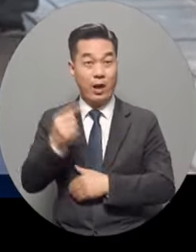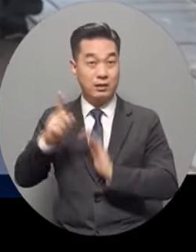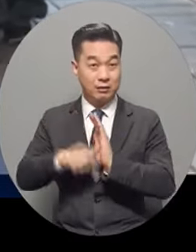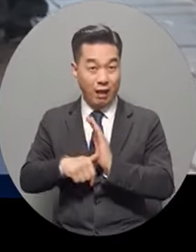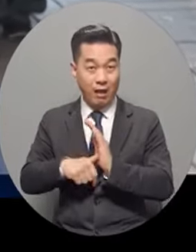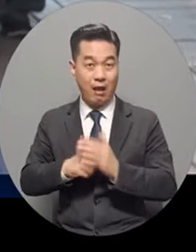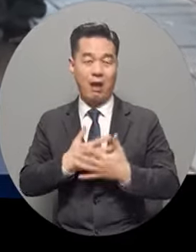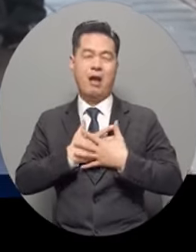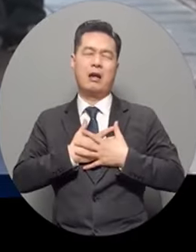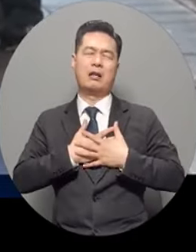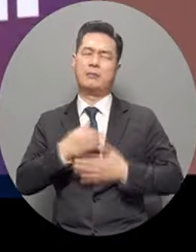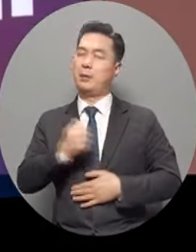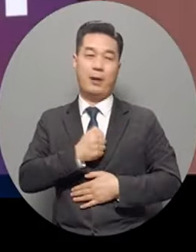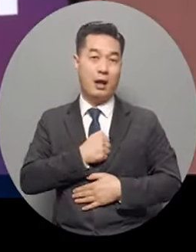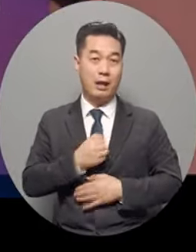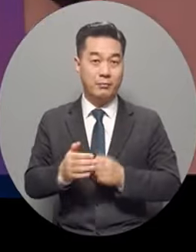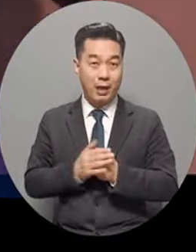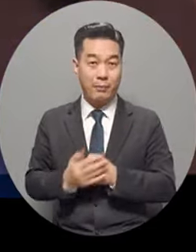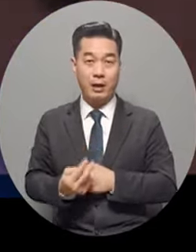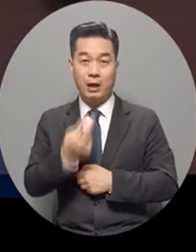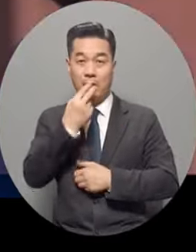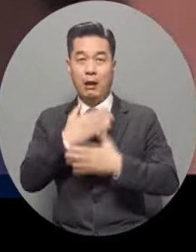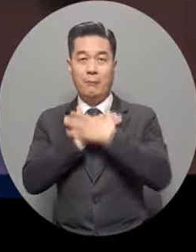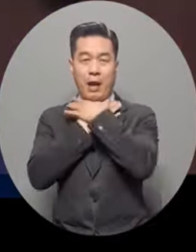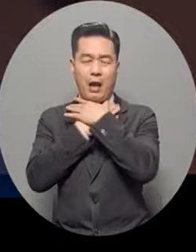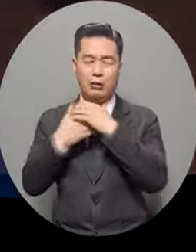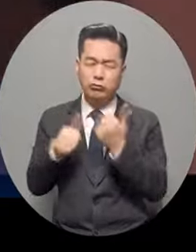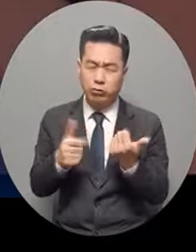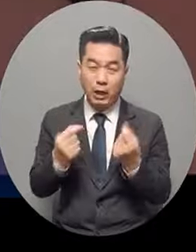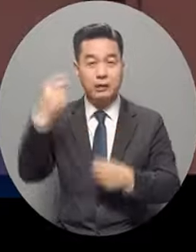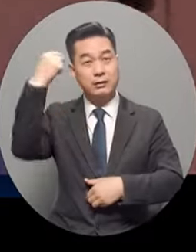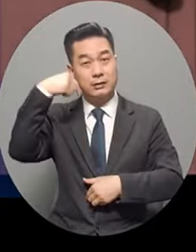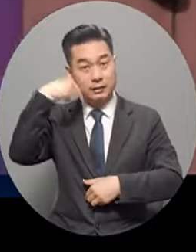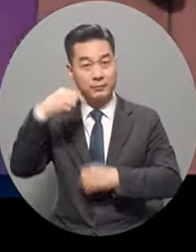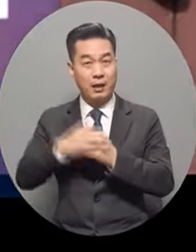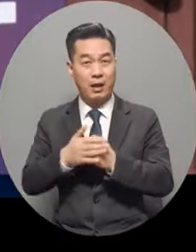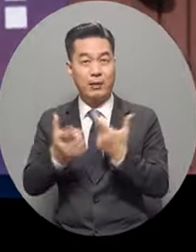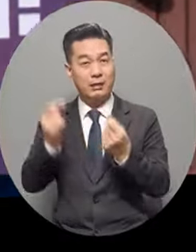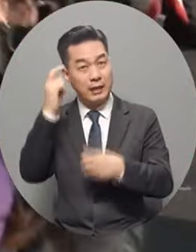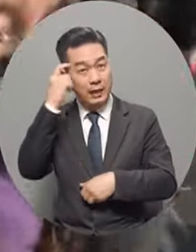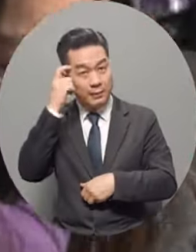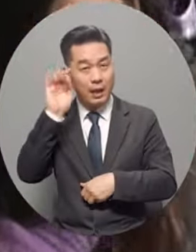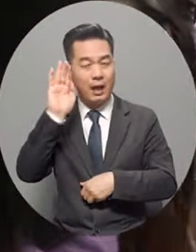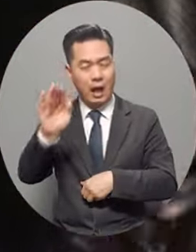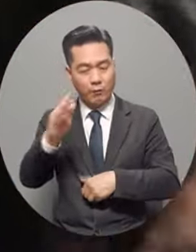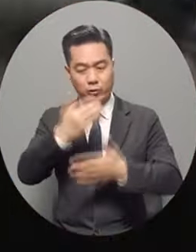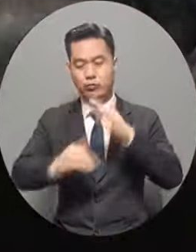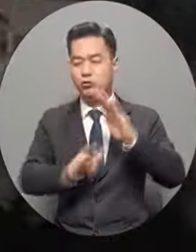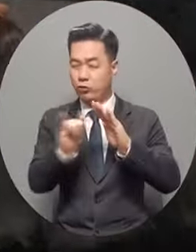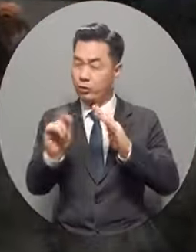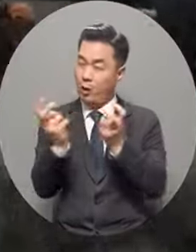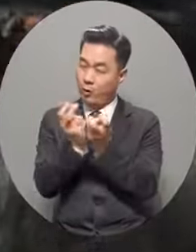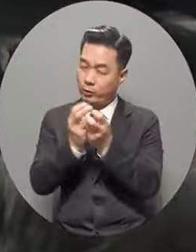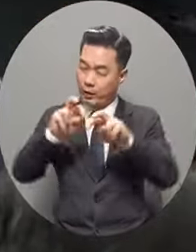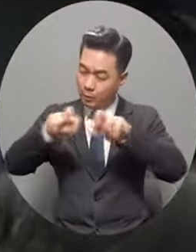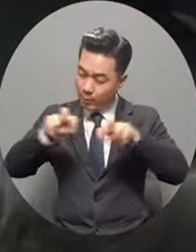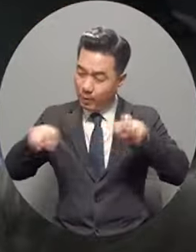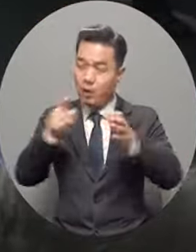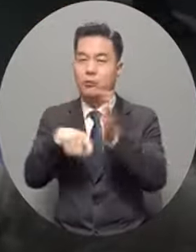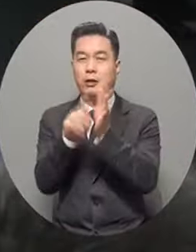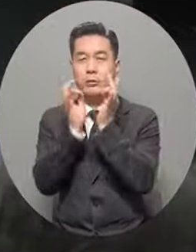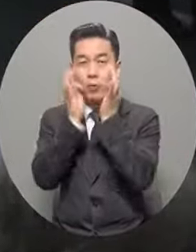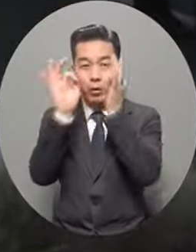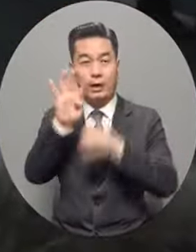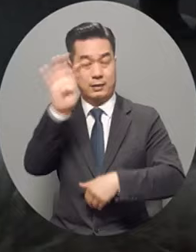죽겠어요. 그런 생각을 하면서 앞으로 우리 가족들이 진상규명을 하기 위해서는 또 어떻게 해야 될까? 유족과 시민들은 참사